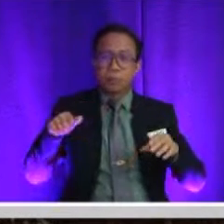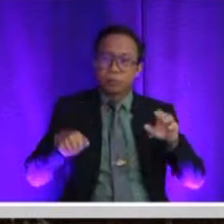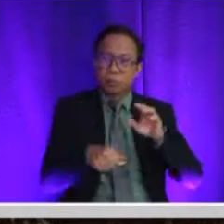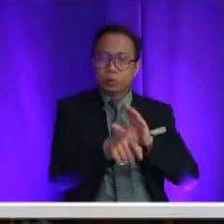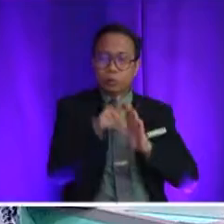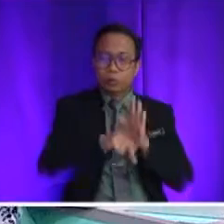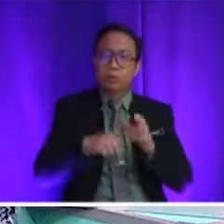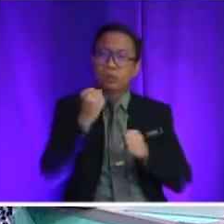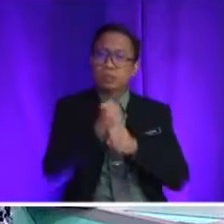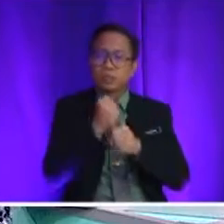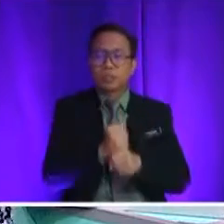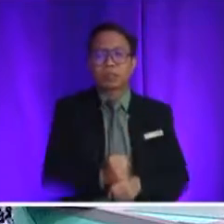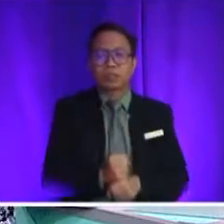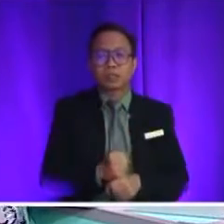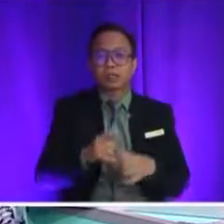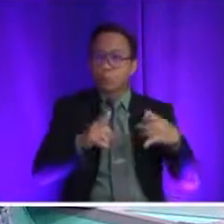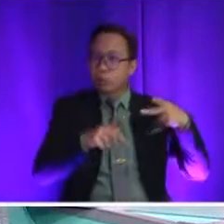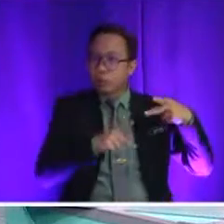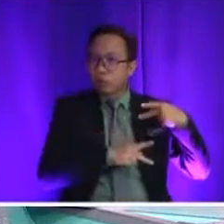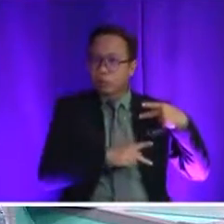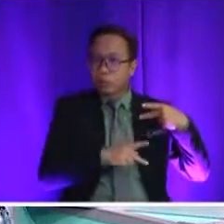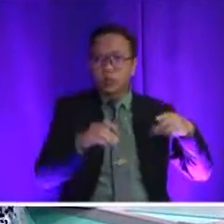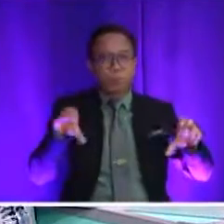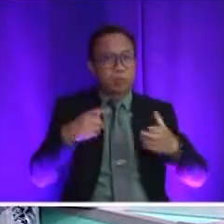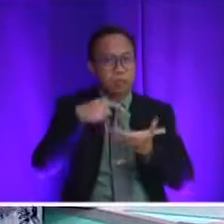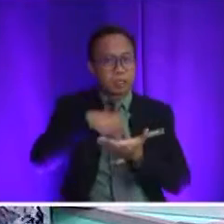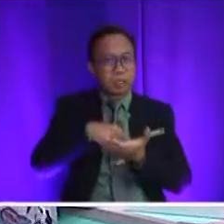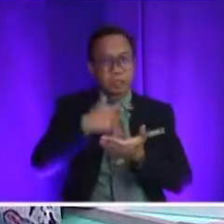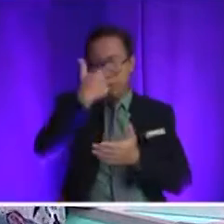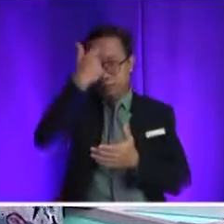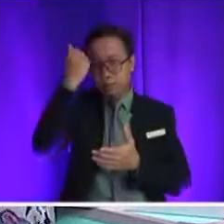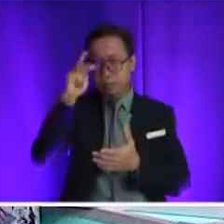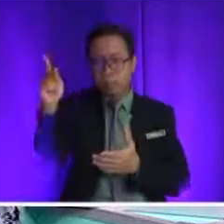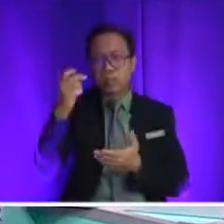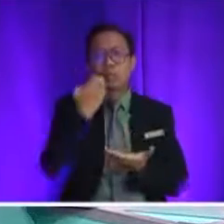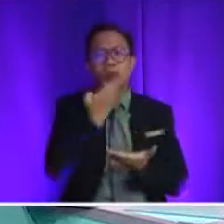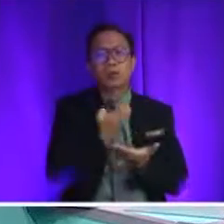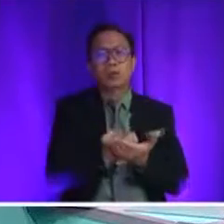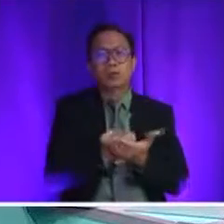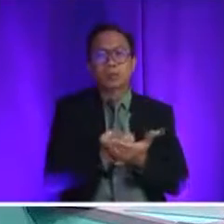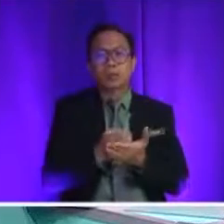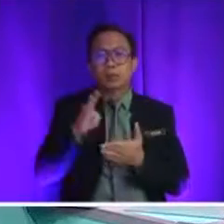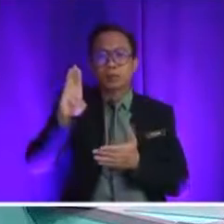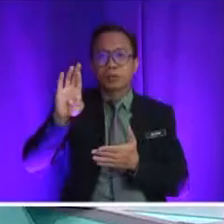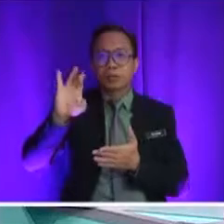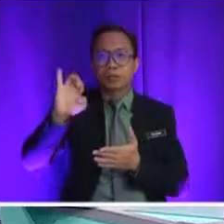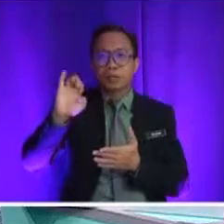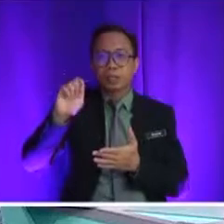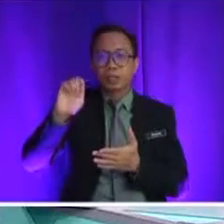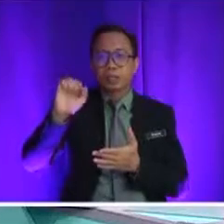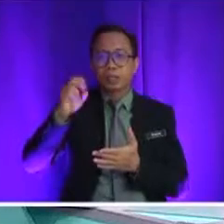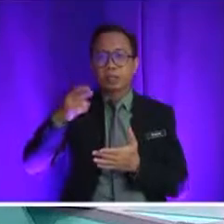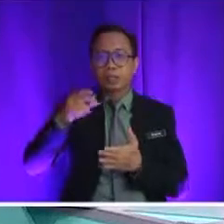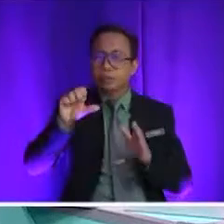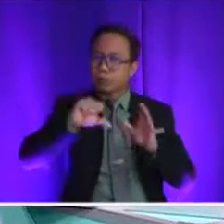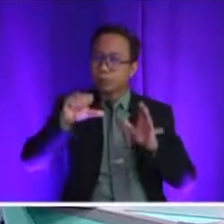apabila kau ini melaksanakan Apakah perkara ini menyebabkan economy British terjejas kerana